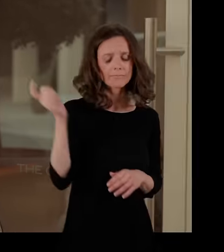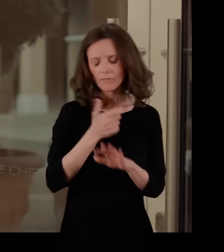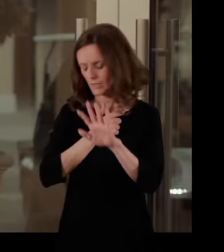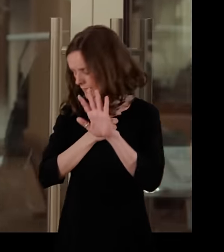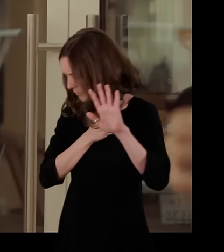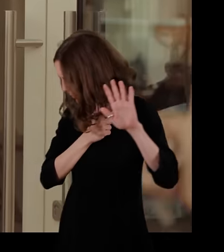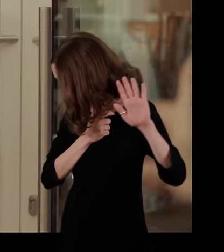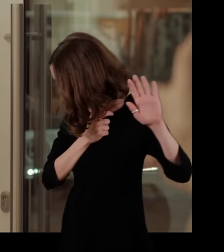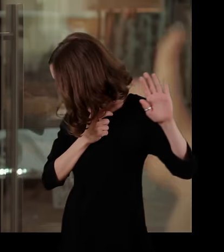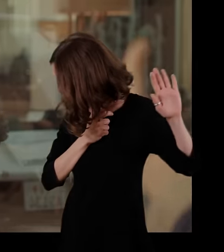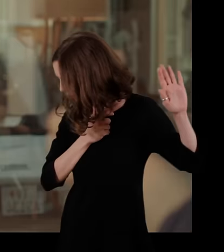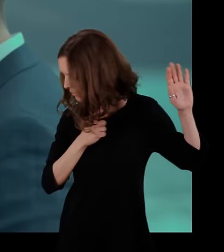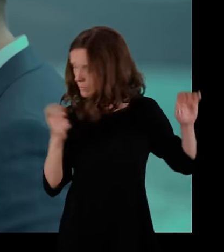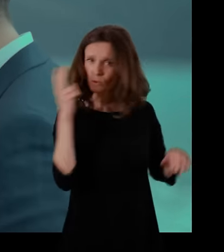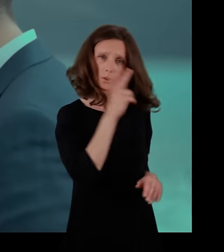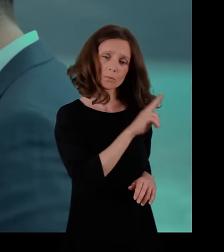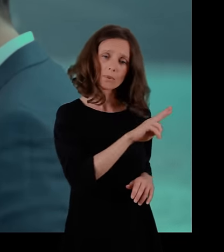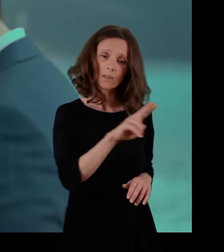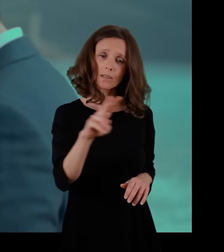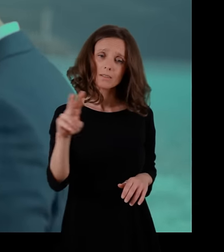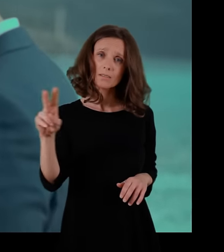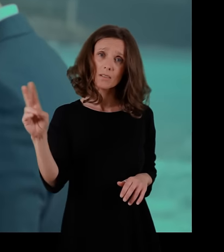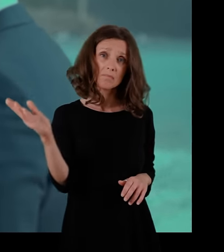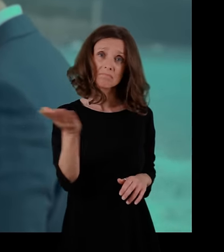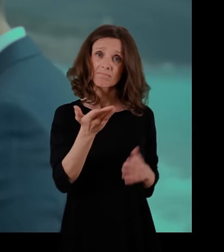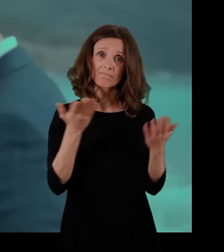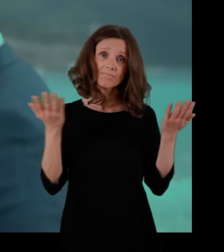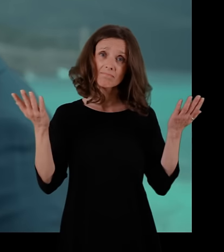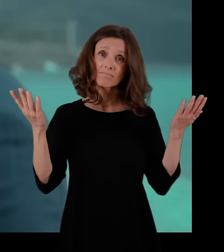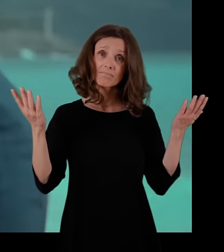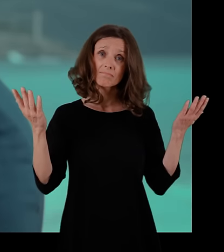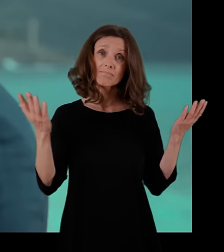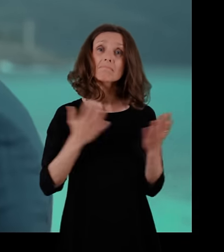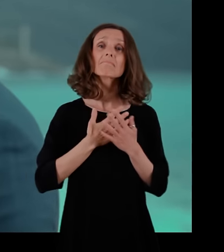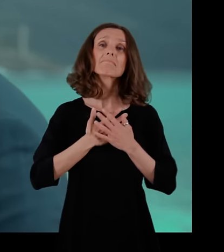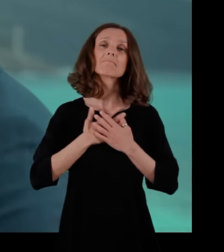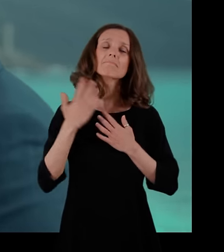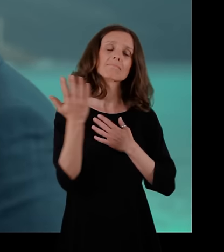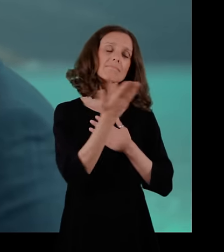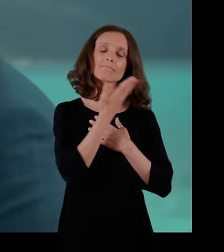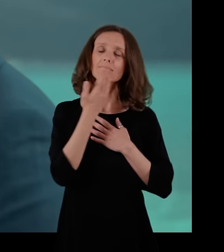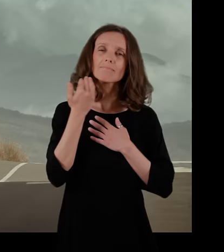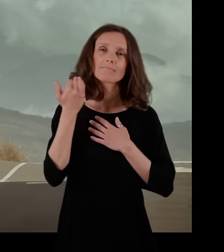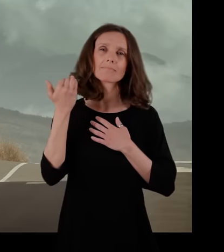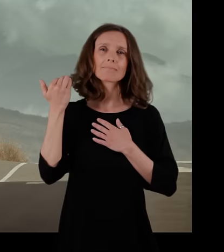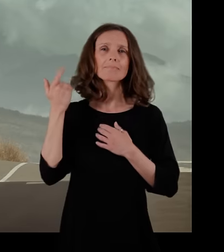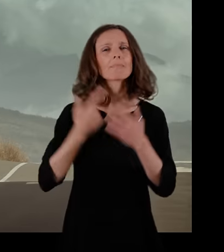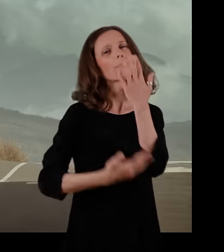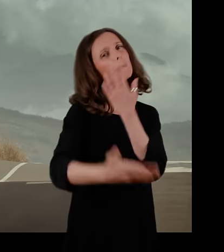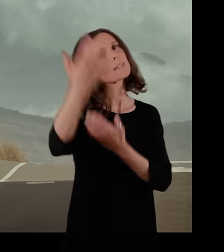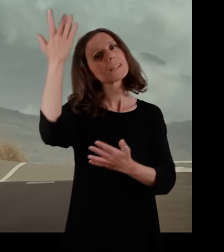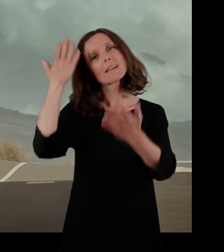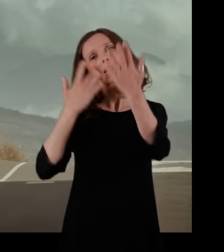Od ljubavi sam dušu krio, u oči pogledati smio, njih što nisam volio.